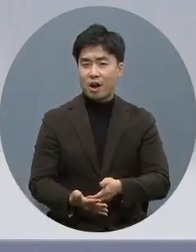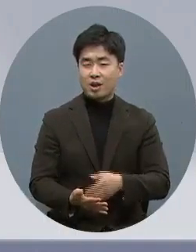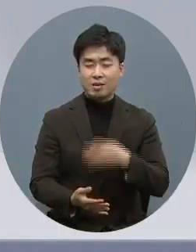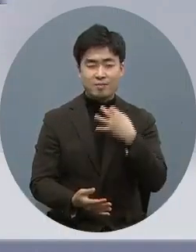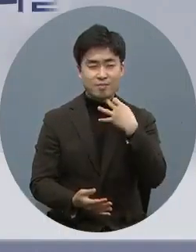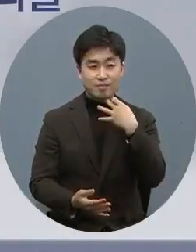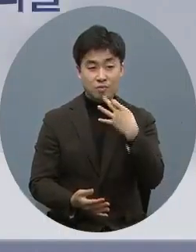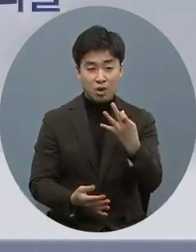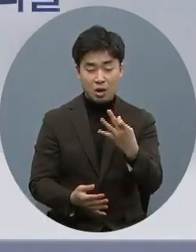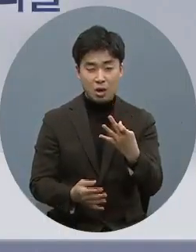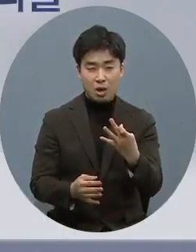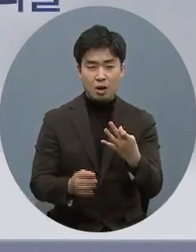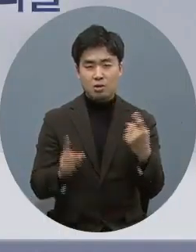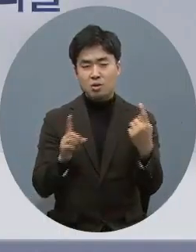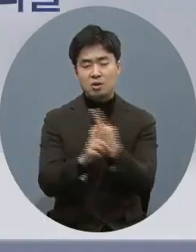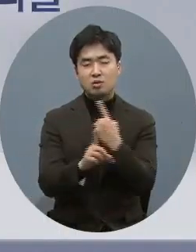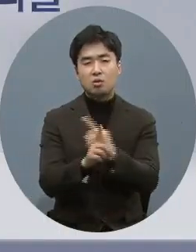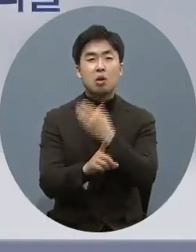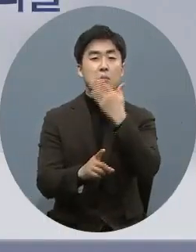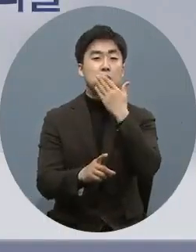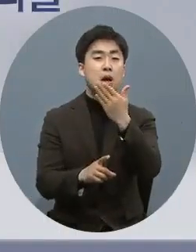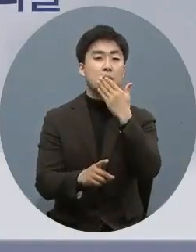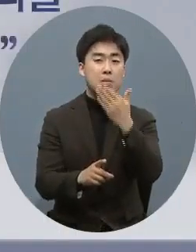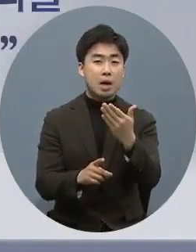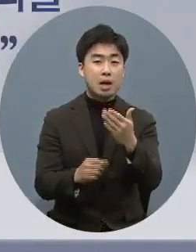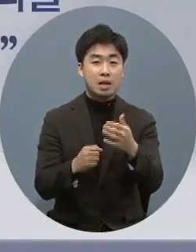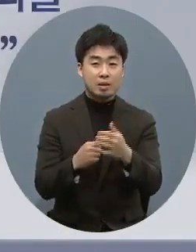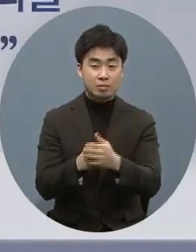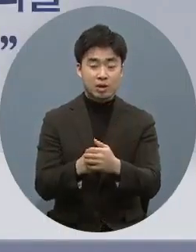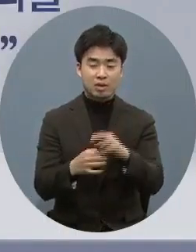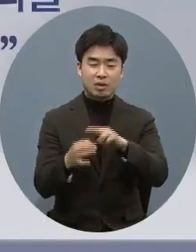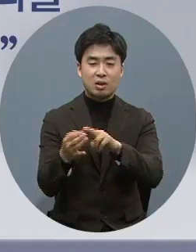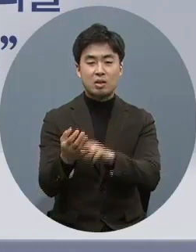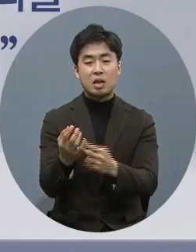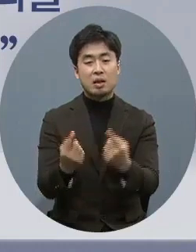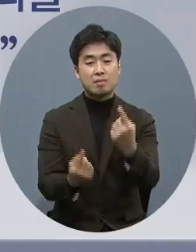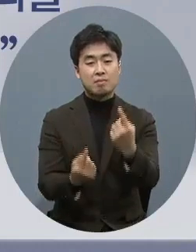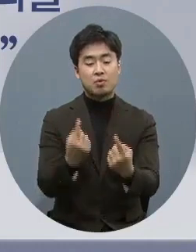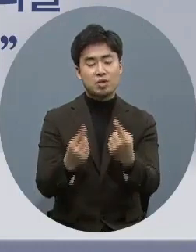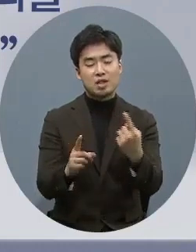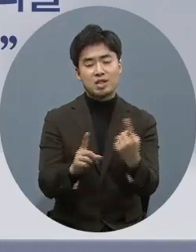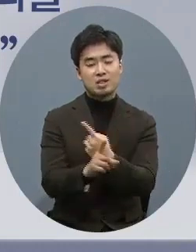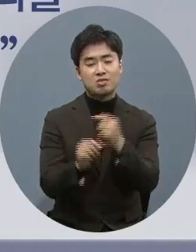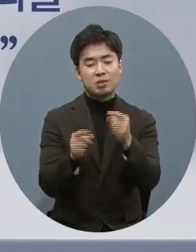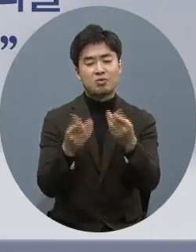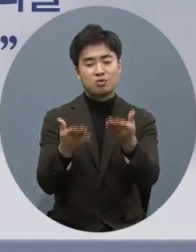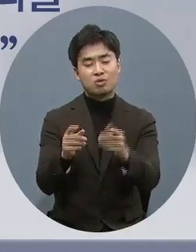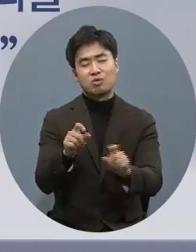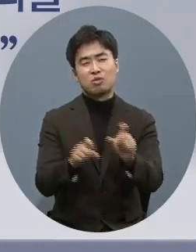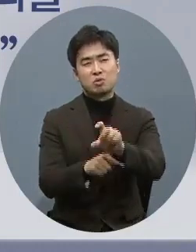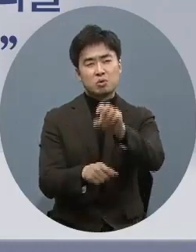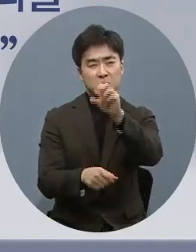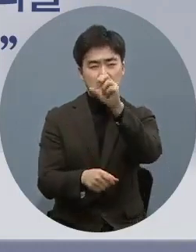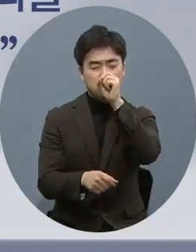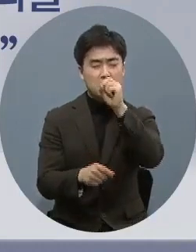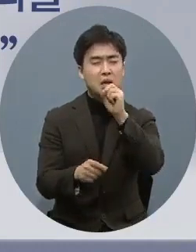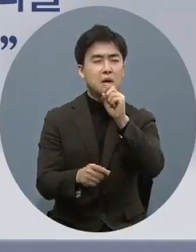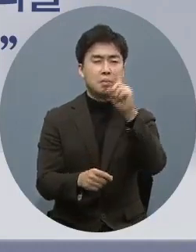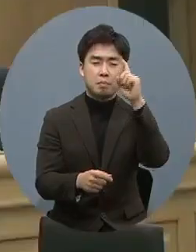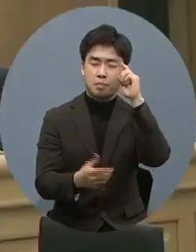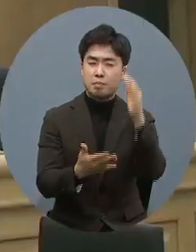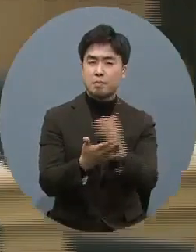만세라 교화될 가능성이 있다며 형사 처벌보다는 교화에 기회를 주는 것이 더 적절하다고 판단한